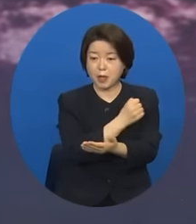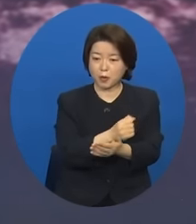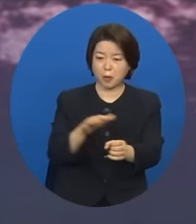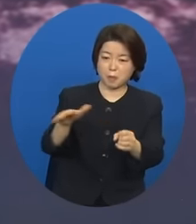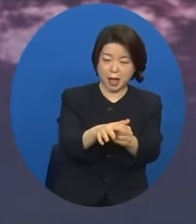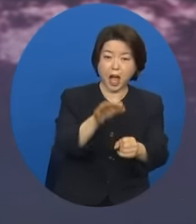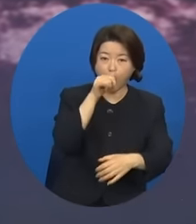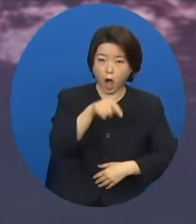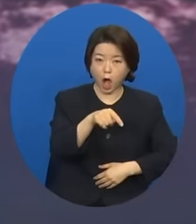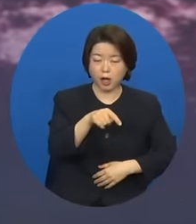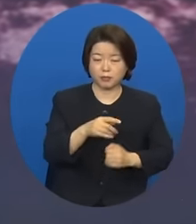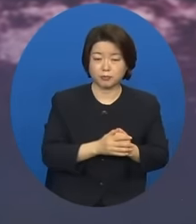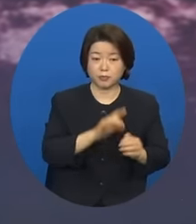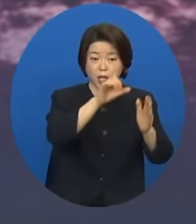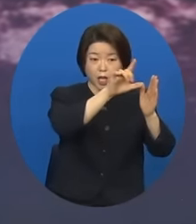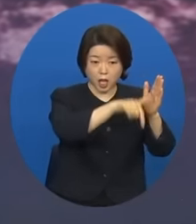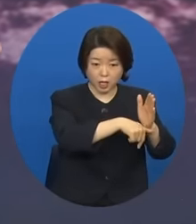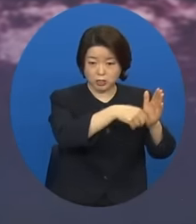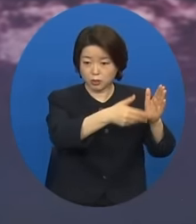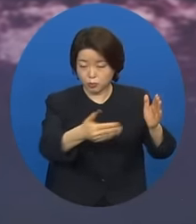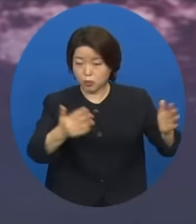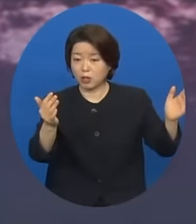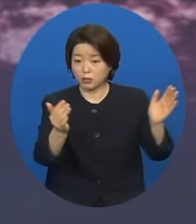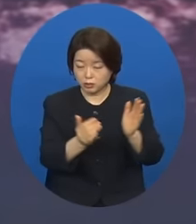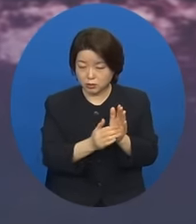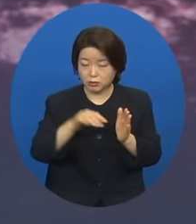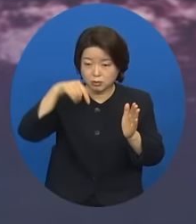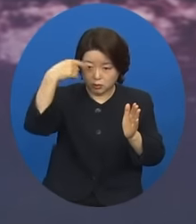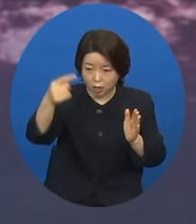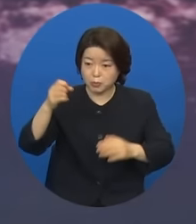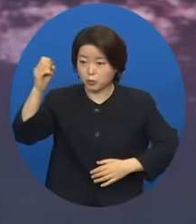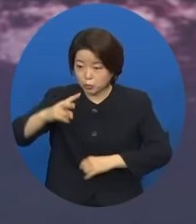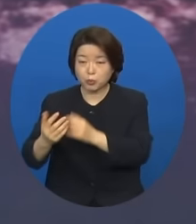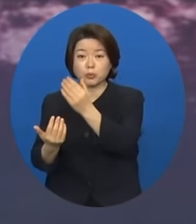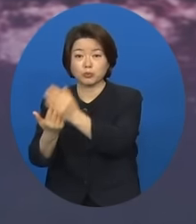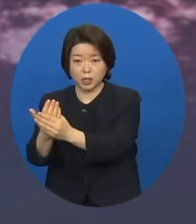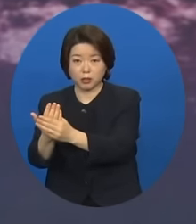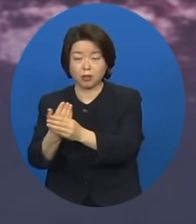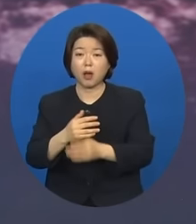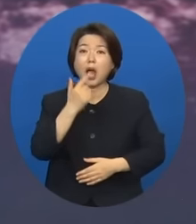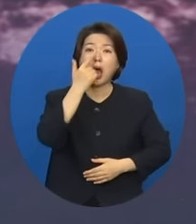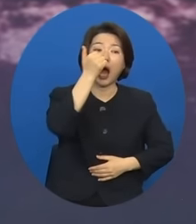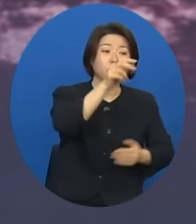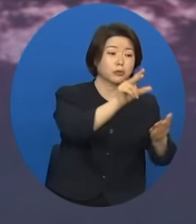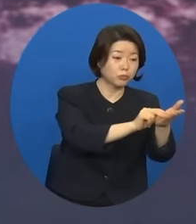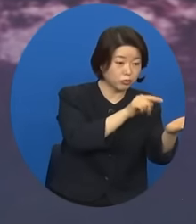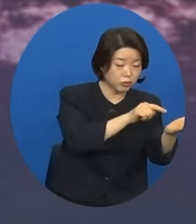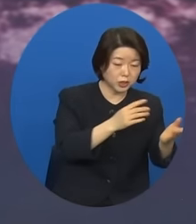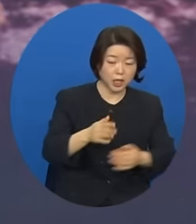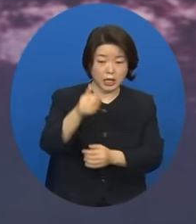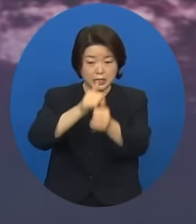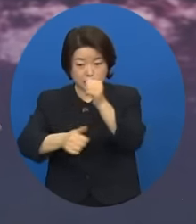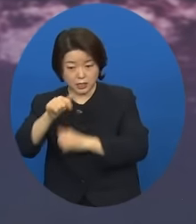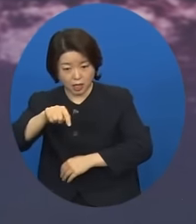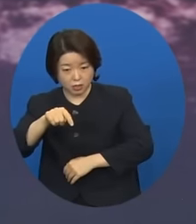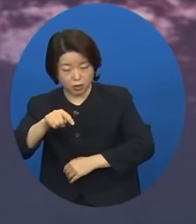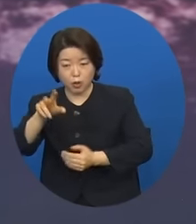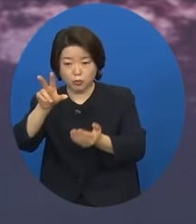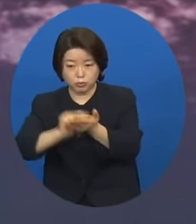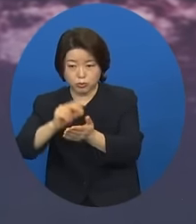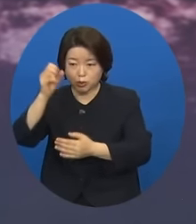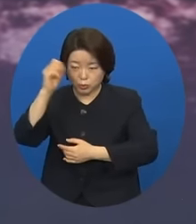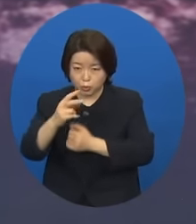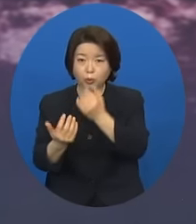근데 한 세대가 지나가도 그 일이 또 벌어졌다는 거예요 아버지 세대의 문제가 자녀 세대에도 반복이 되고